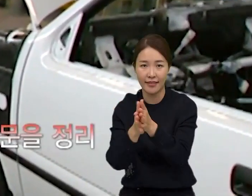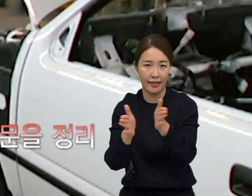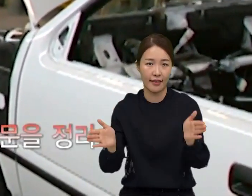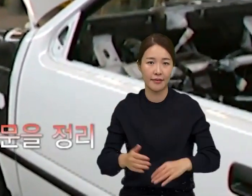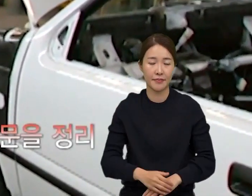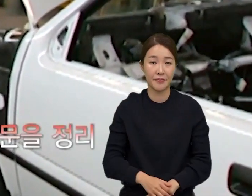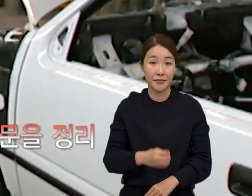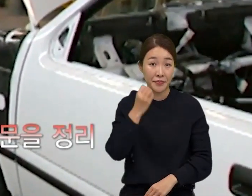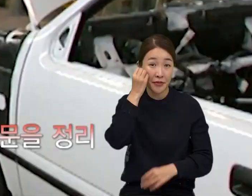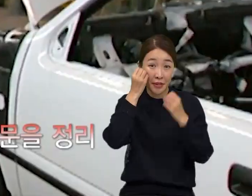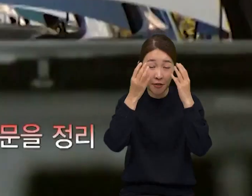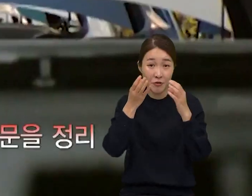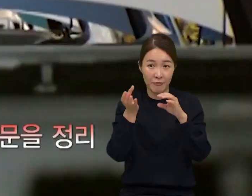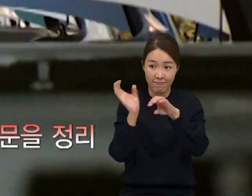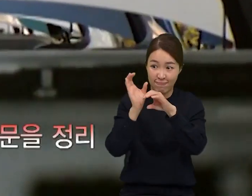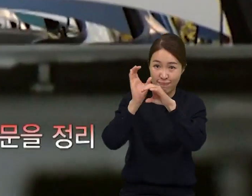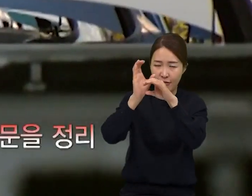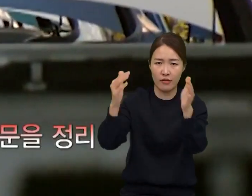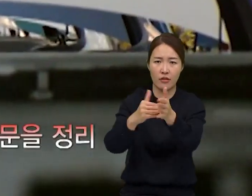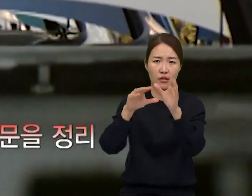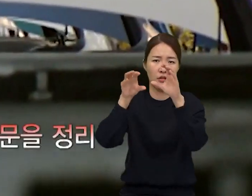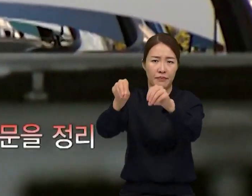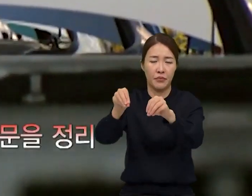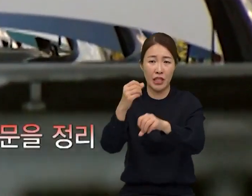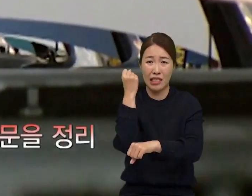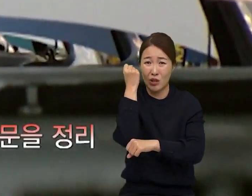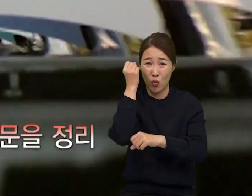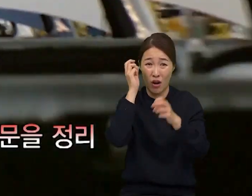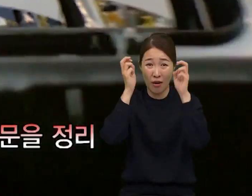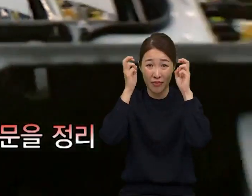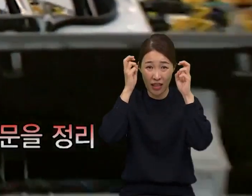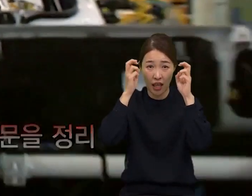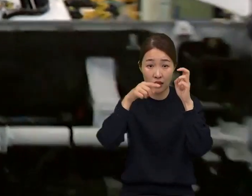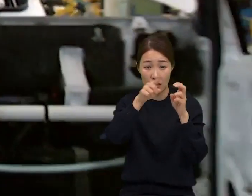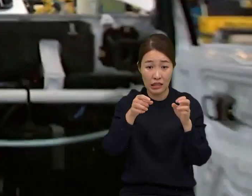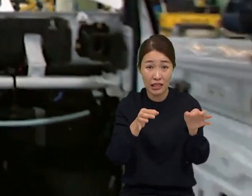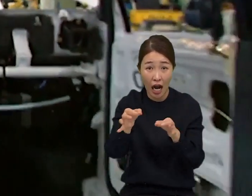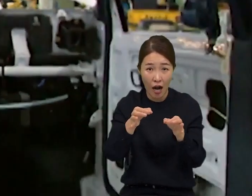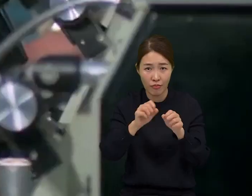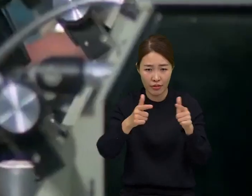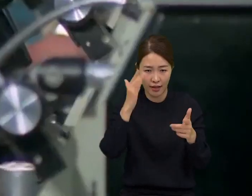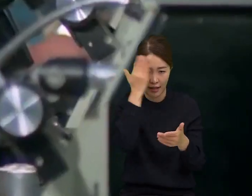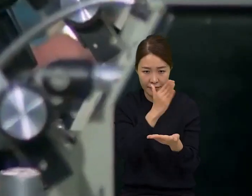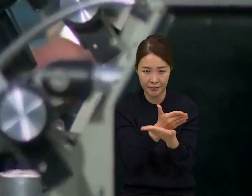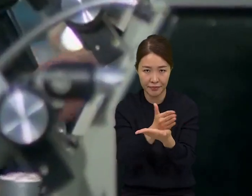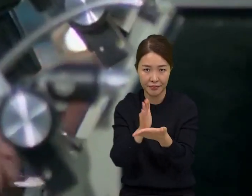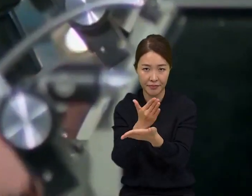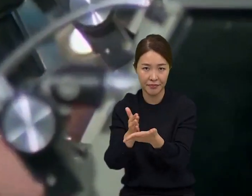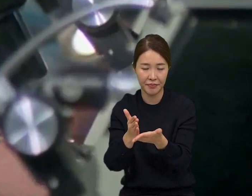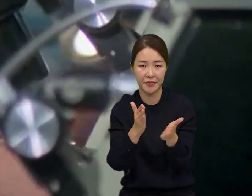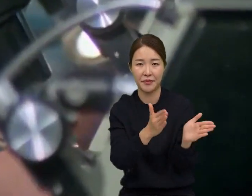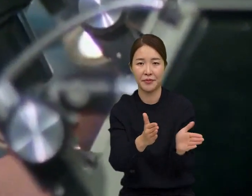신규 진입을 금지하고 기존 업체도 사업 부문을 정리하도록 했다.